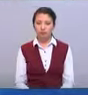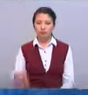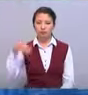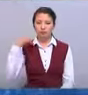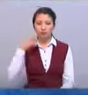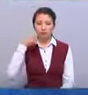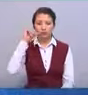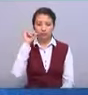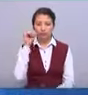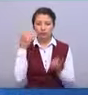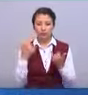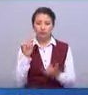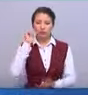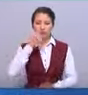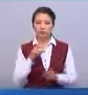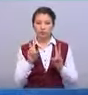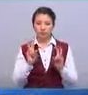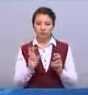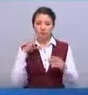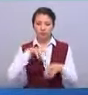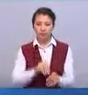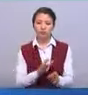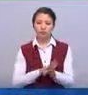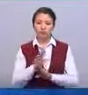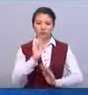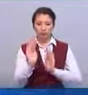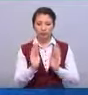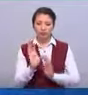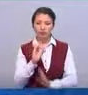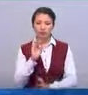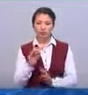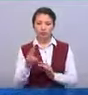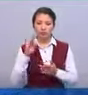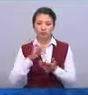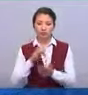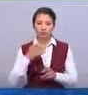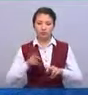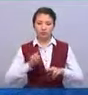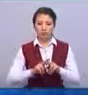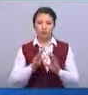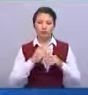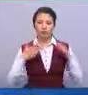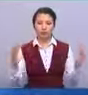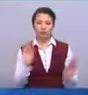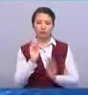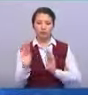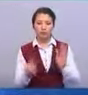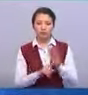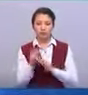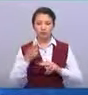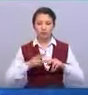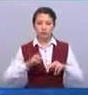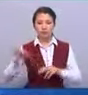Түркістан кеше бүгін ертең тақырбын қамтыған үлкен көрмі Есімхан алаңын шығармашылық орталыққа айналдырды. Байқаудың мақсаты тұғыры биік, тарихи